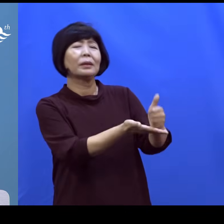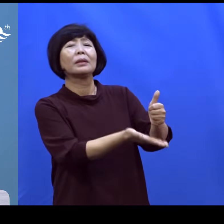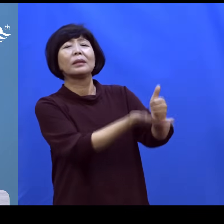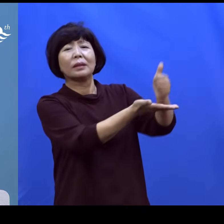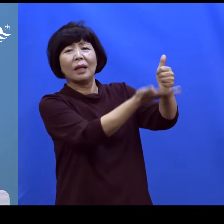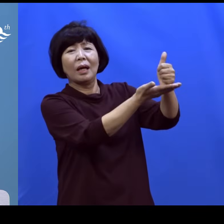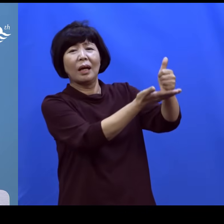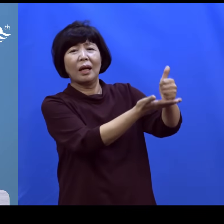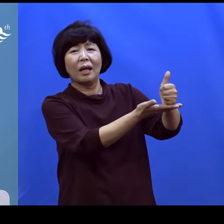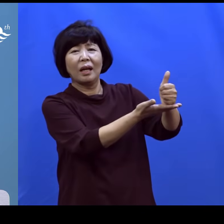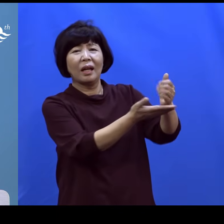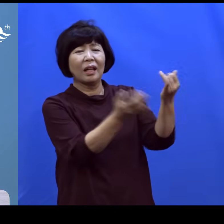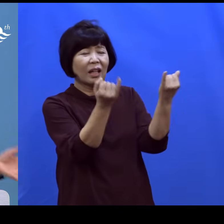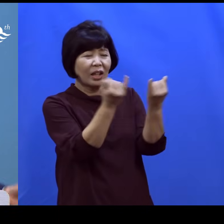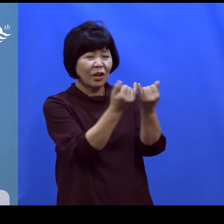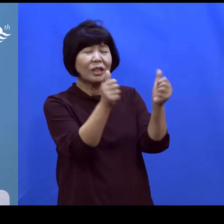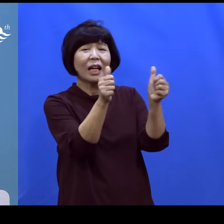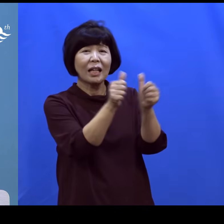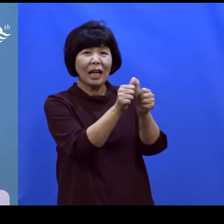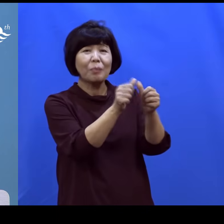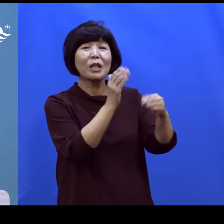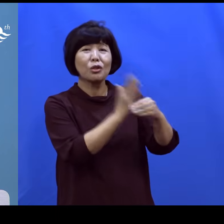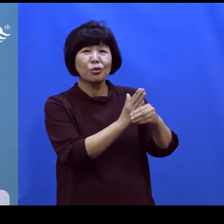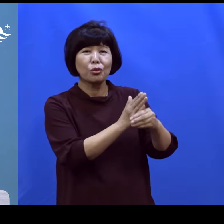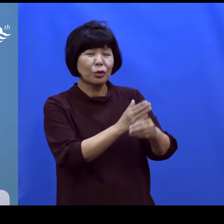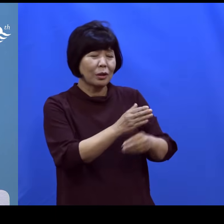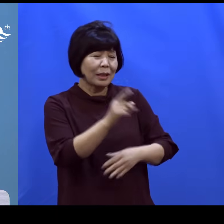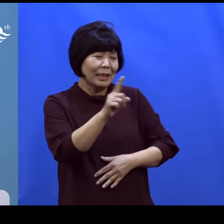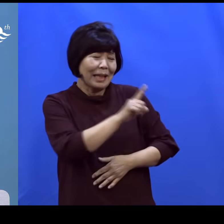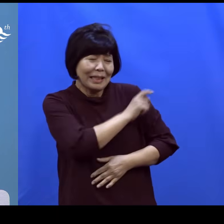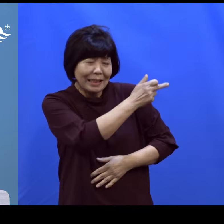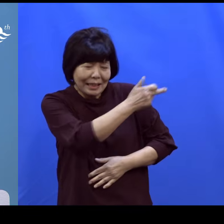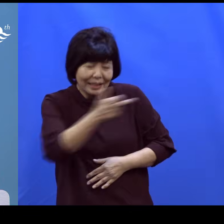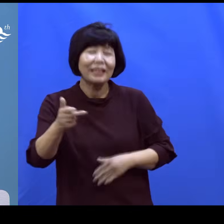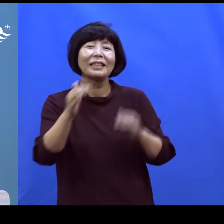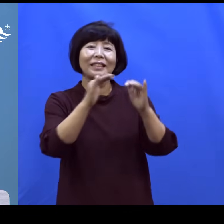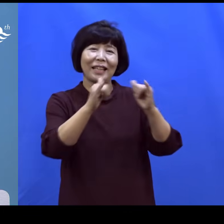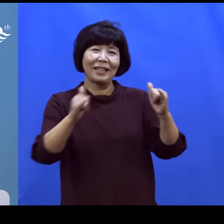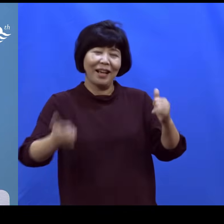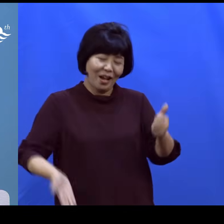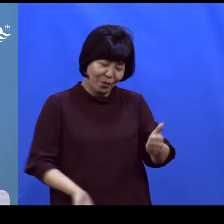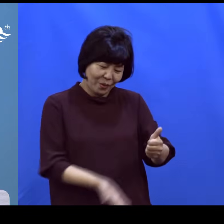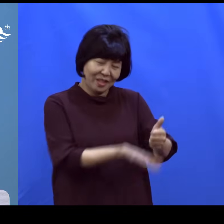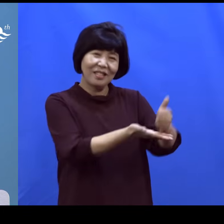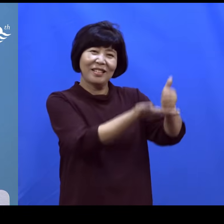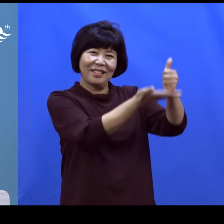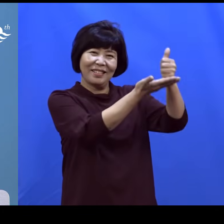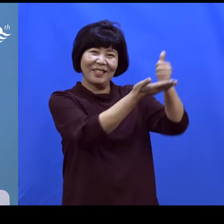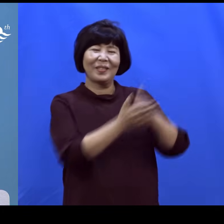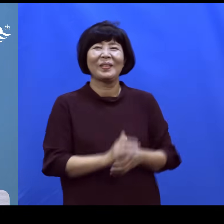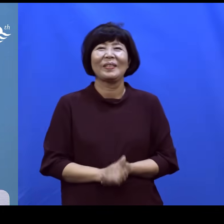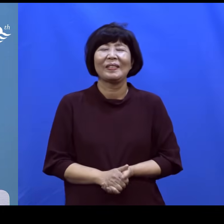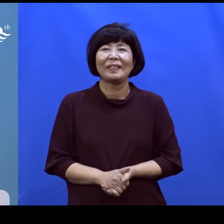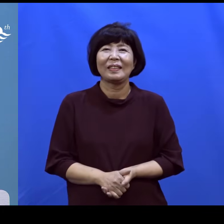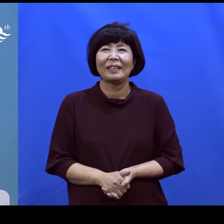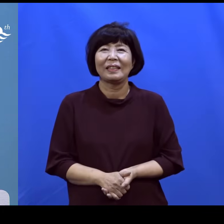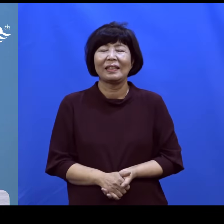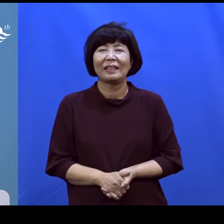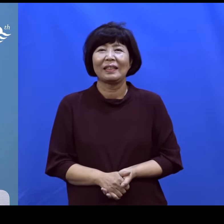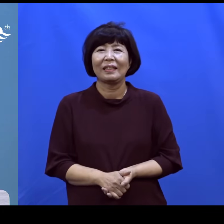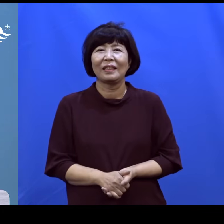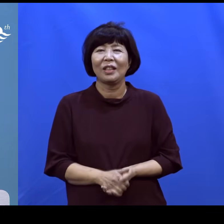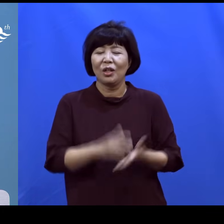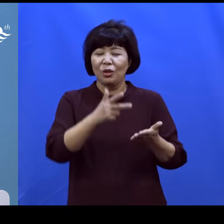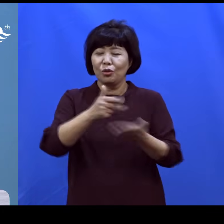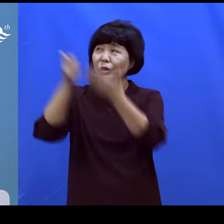높여주십니다. 우리가 예수를 믿을 때 하나님의 자녀가 되는 권세가 주어집니다. 얼마나 큰 영광이에요. 그 주어진 권세를